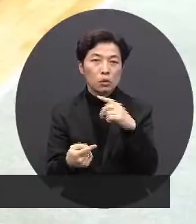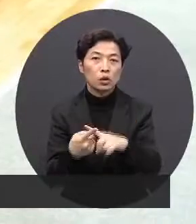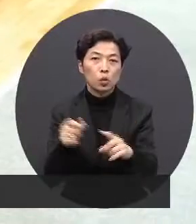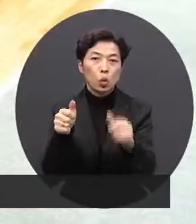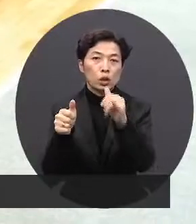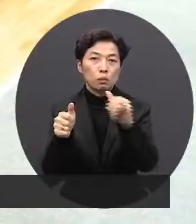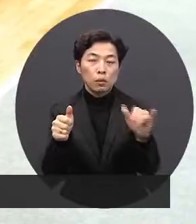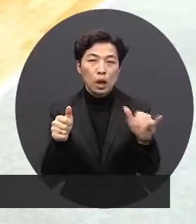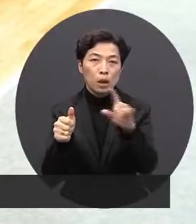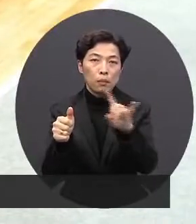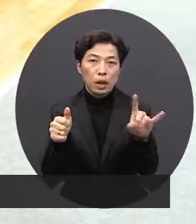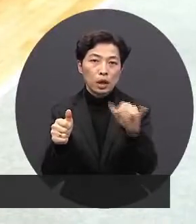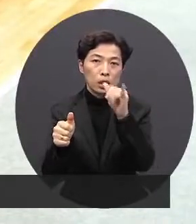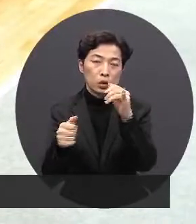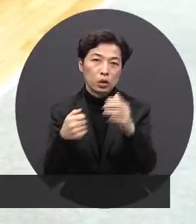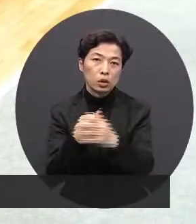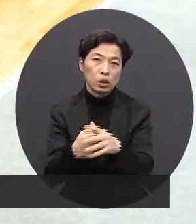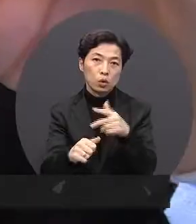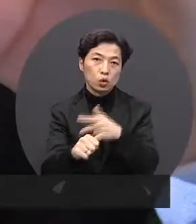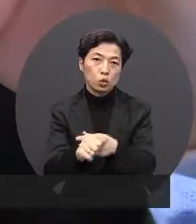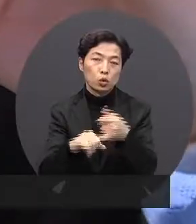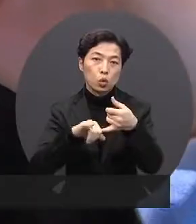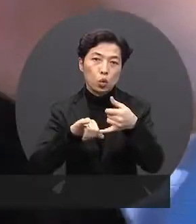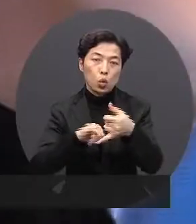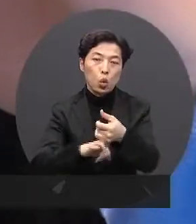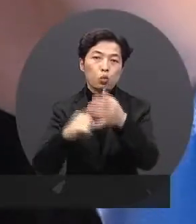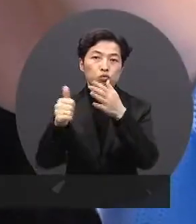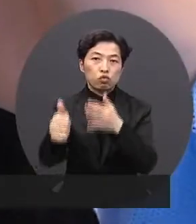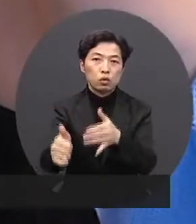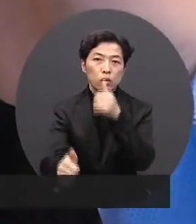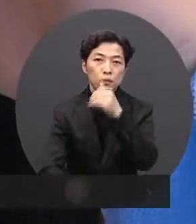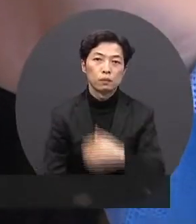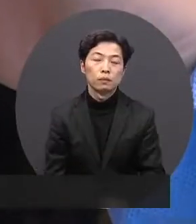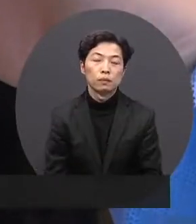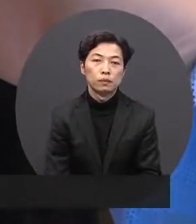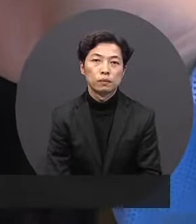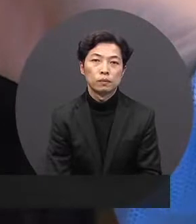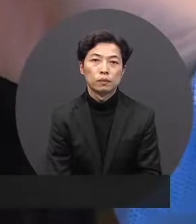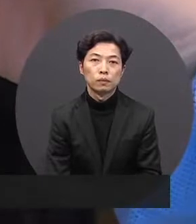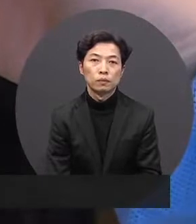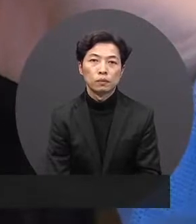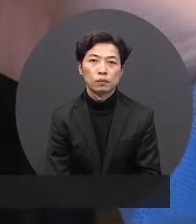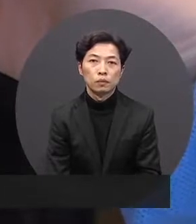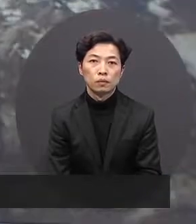이상이라면서 백신 접종을 당부했습니다. MBC 뉴스 김대웅입니다.